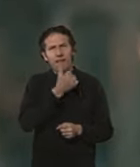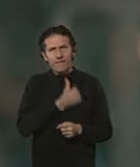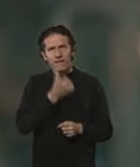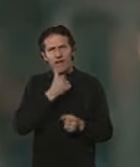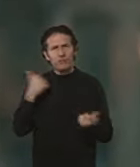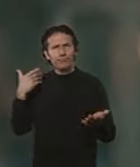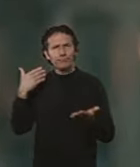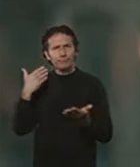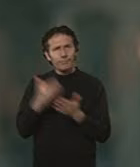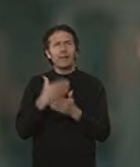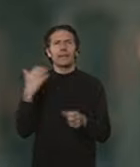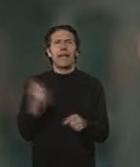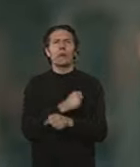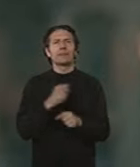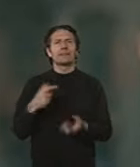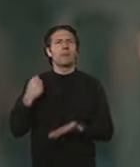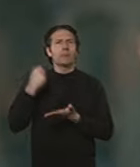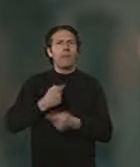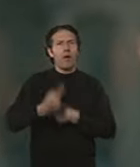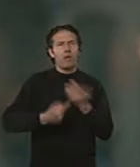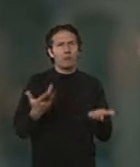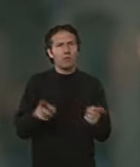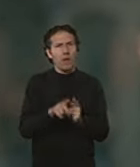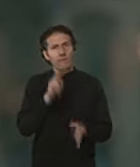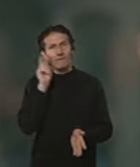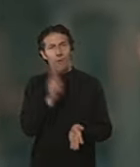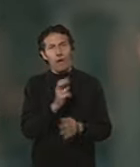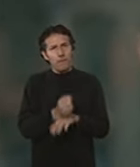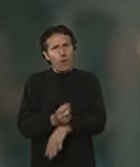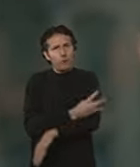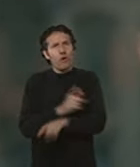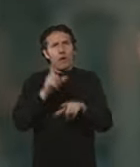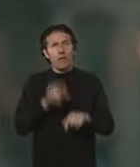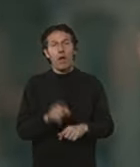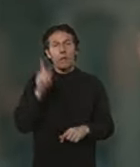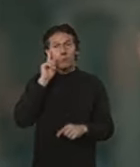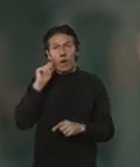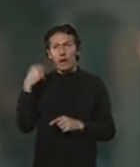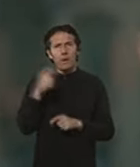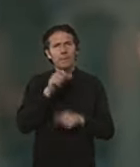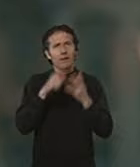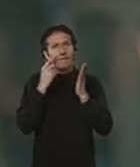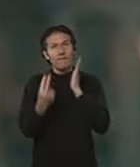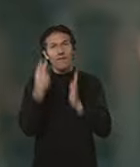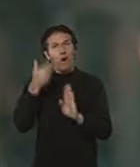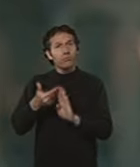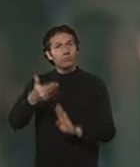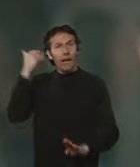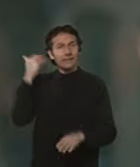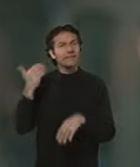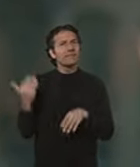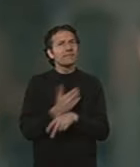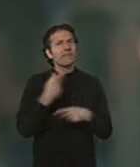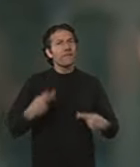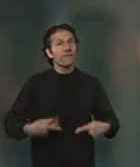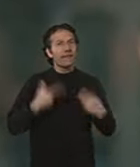a mis pour constituer ce patrimoine elle le regarde avec émotion car lorsque chacun d'entre nous se retourne ainsi sur sa vie il